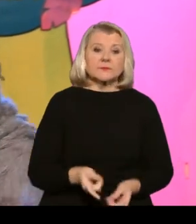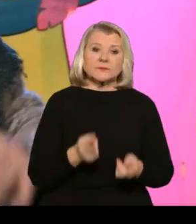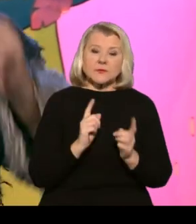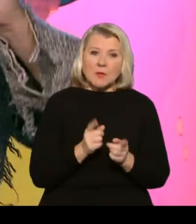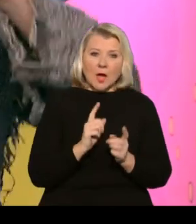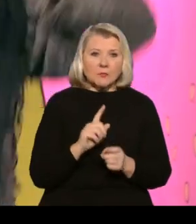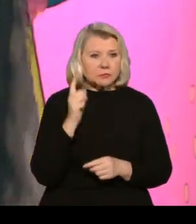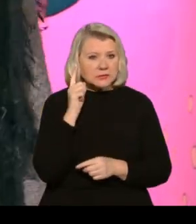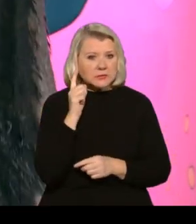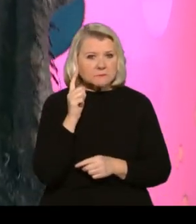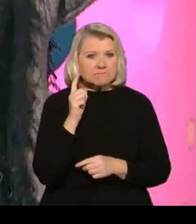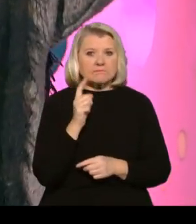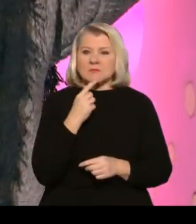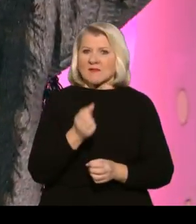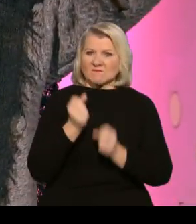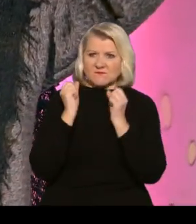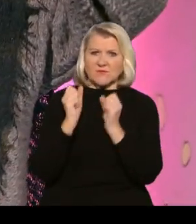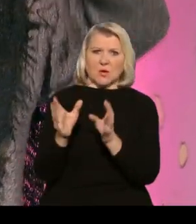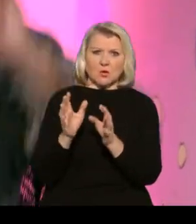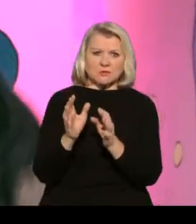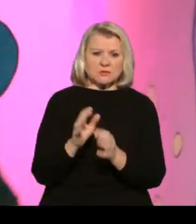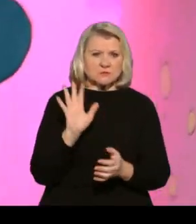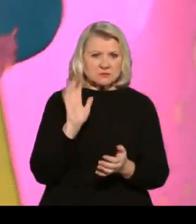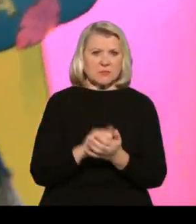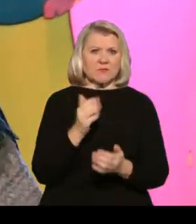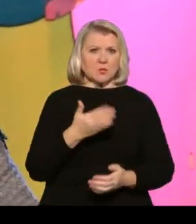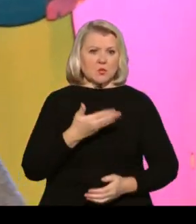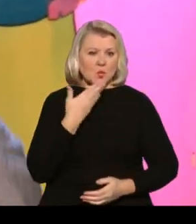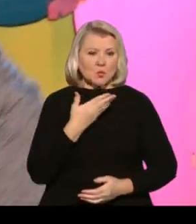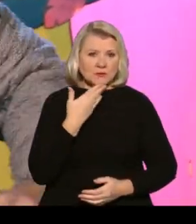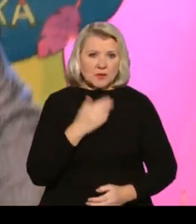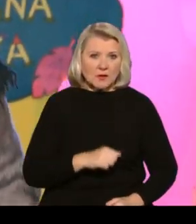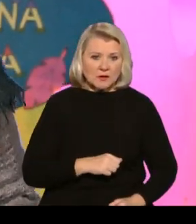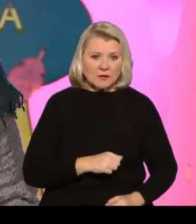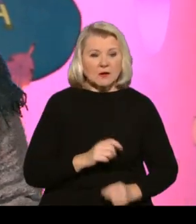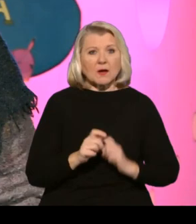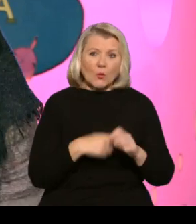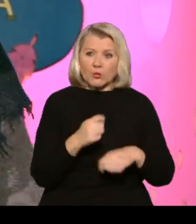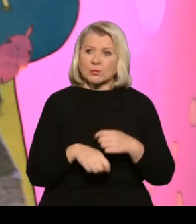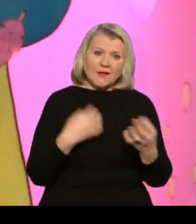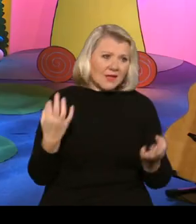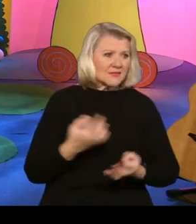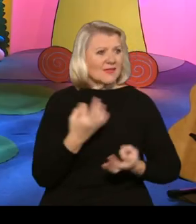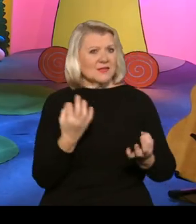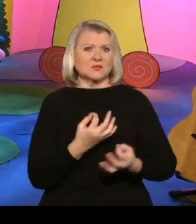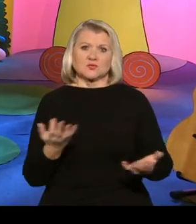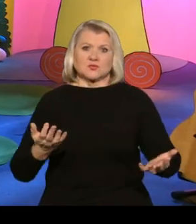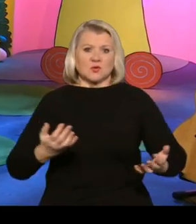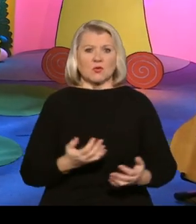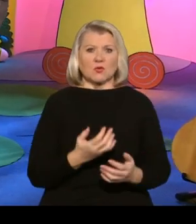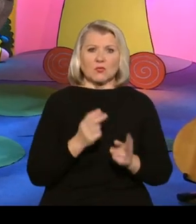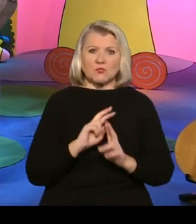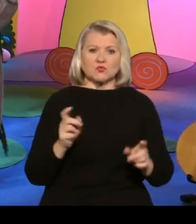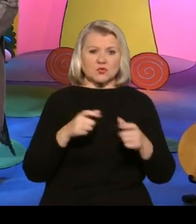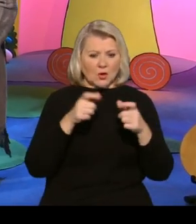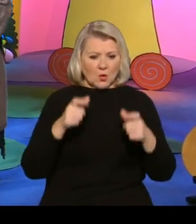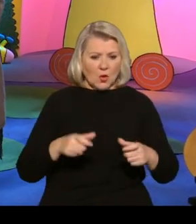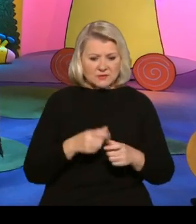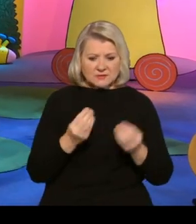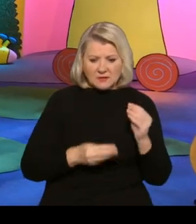říct, pryč s nudou. A začít něco dělat. Třeba si hrát s